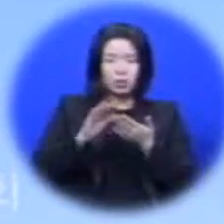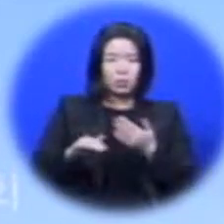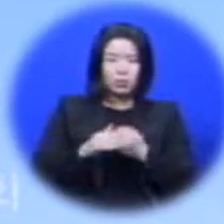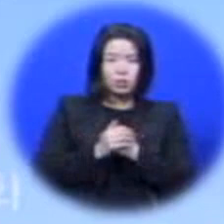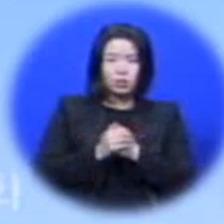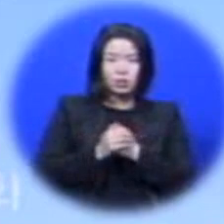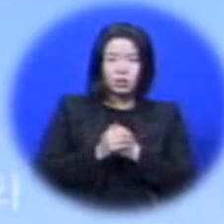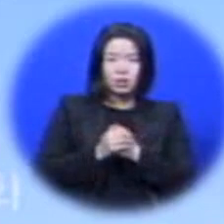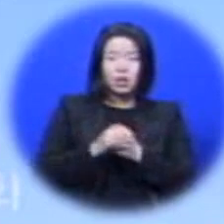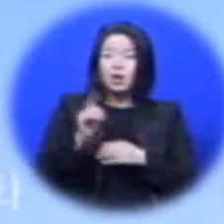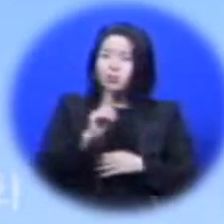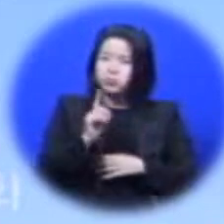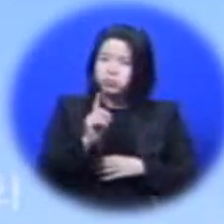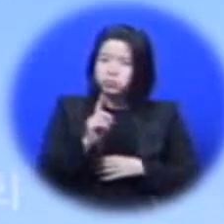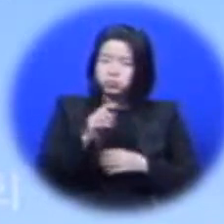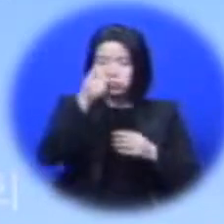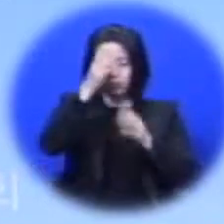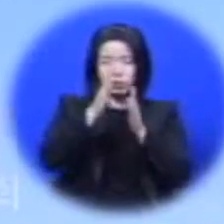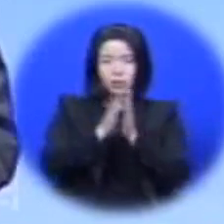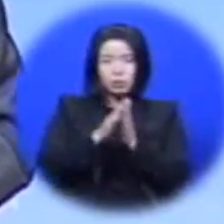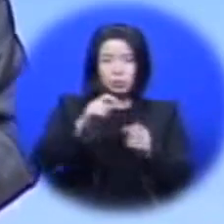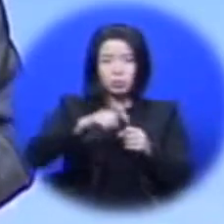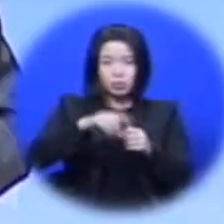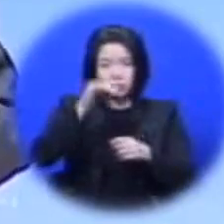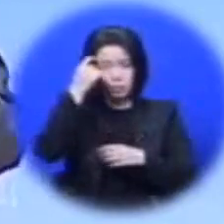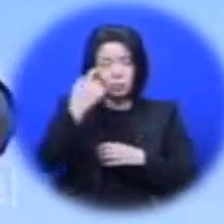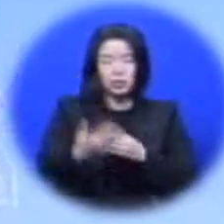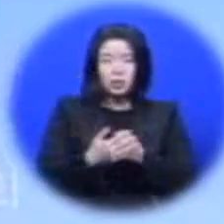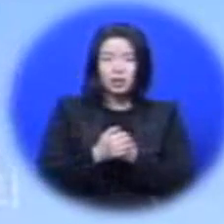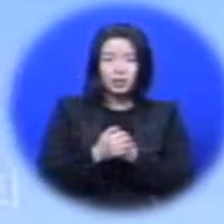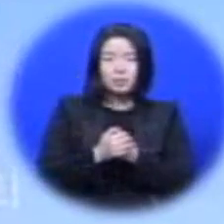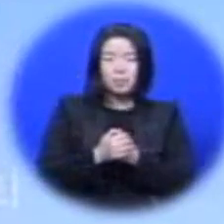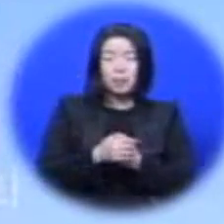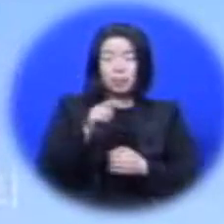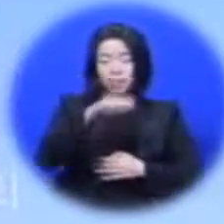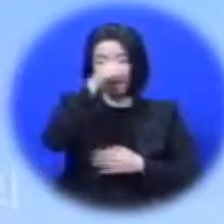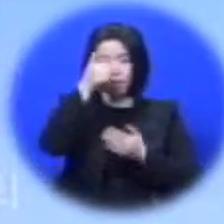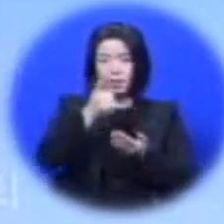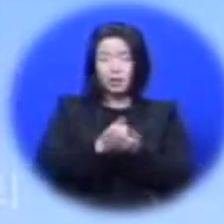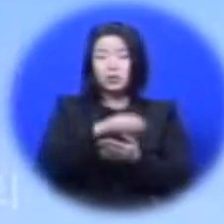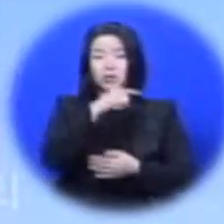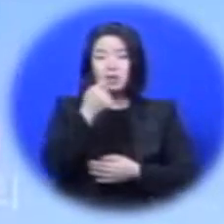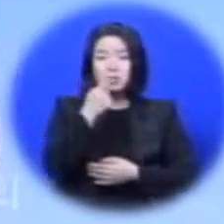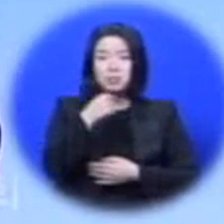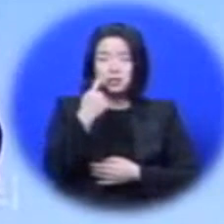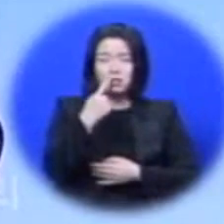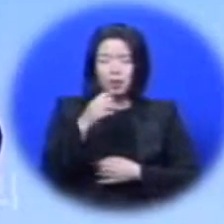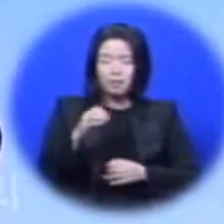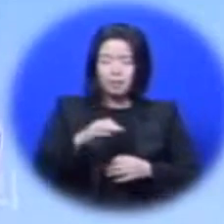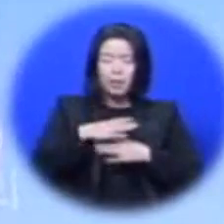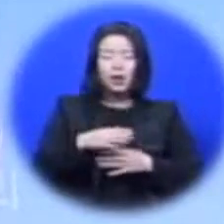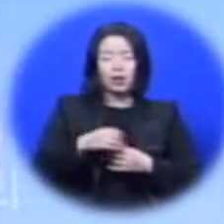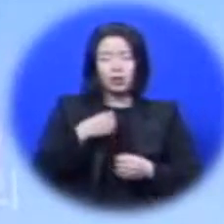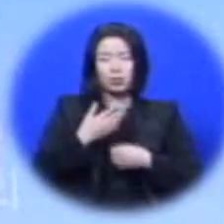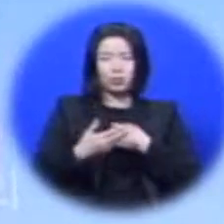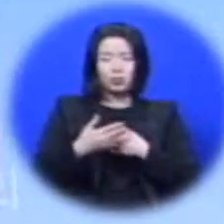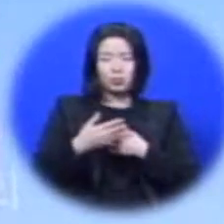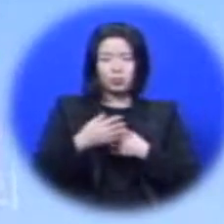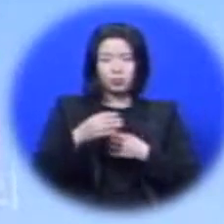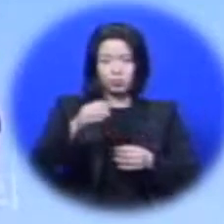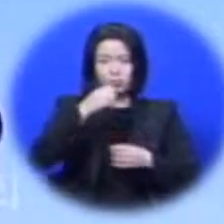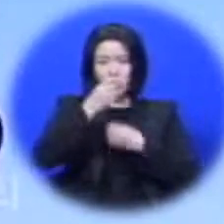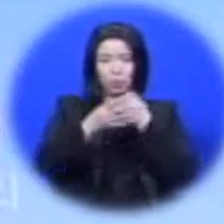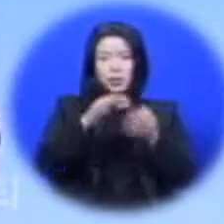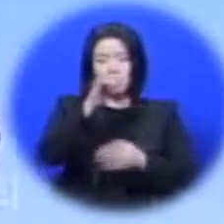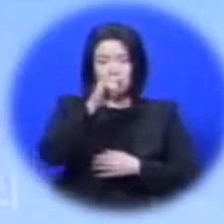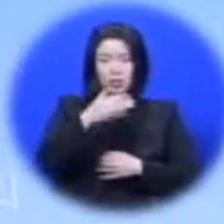그래서 무슨 기도 제목이십니까? 그때 그 장로님의 입에서 깜짝 놀라는 고백이 나왔어요.